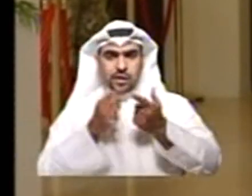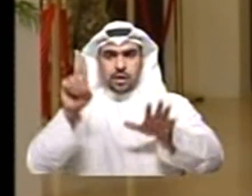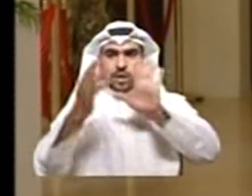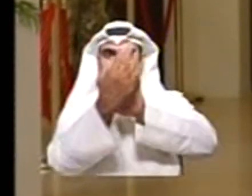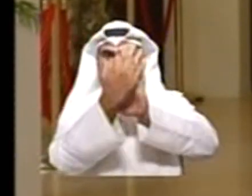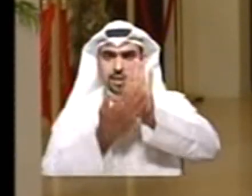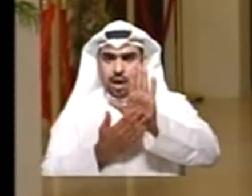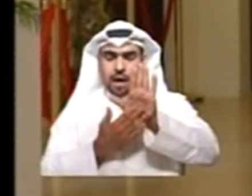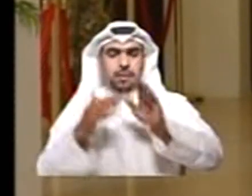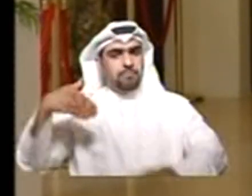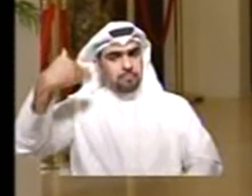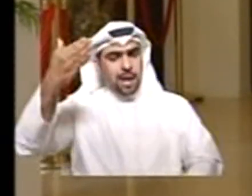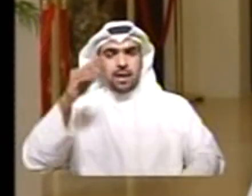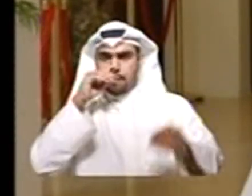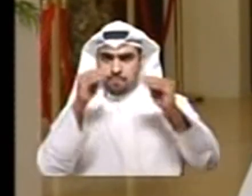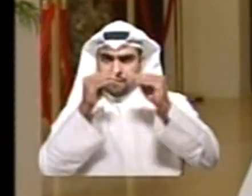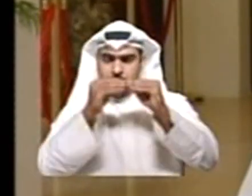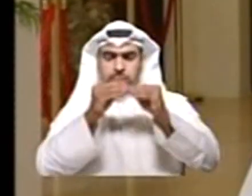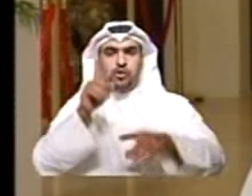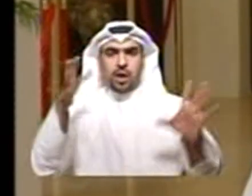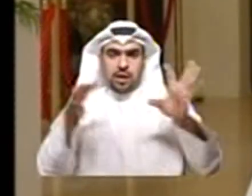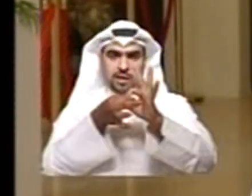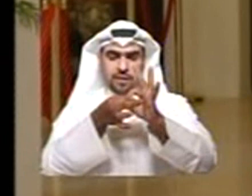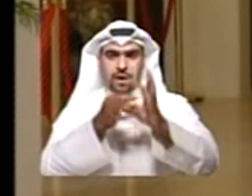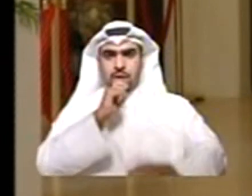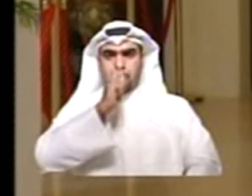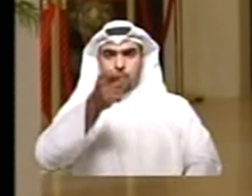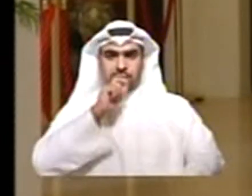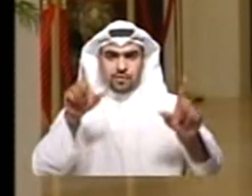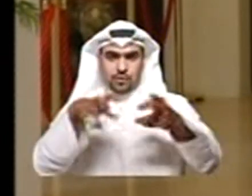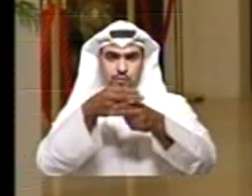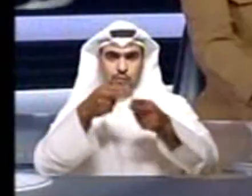المجلس من خلال التصويت على هذا الموضوع. نعم الزميل نواف اشتراكي من مجلس الأمة، شكرا جزيلا لك.